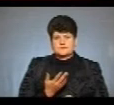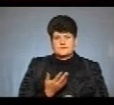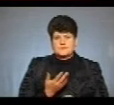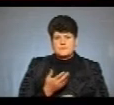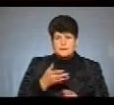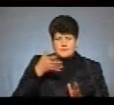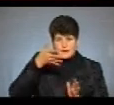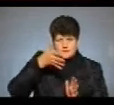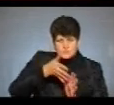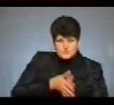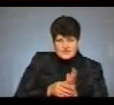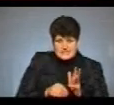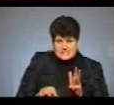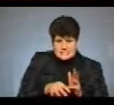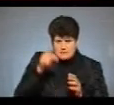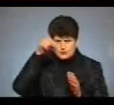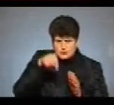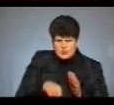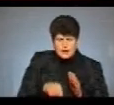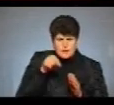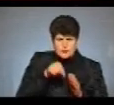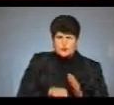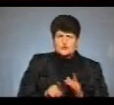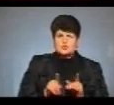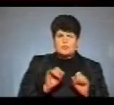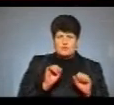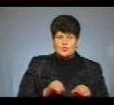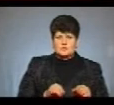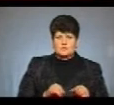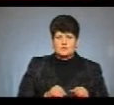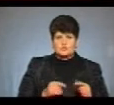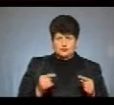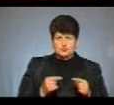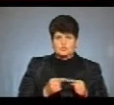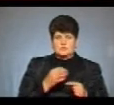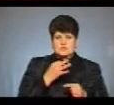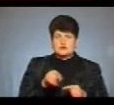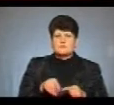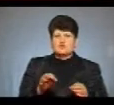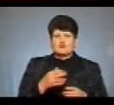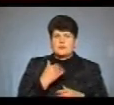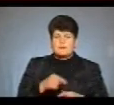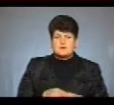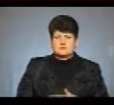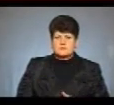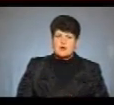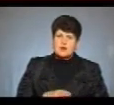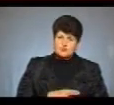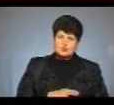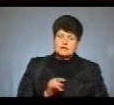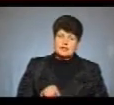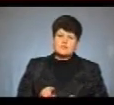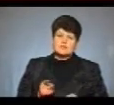прозондувати землю на відповідну глибину, на таку, яка б дозволила впевнити, що там нічого немає. Чи траплялось так в